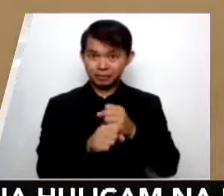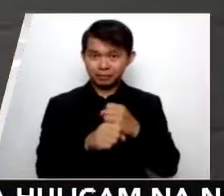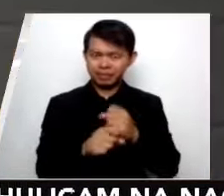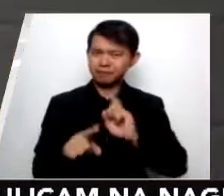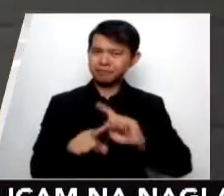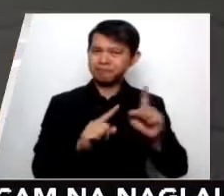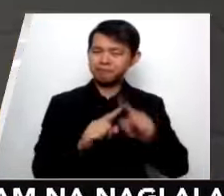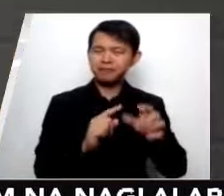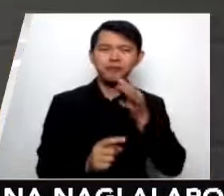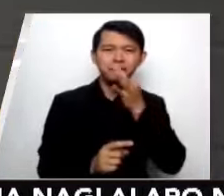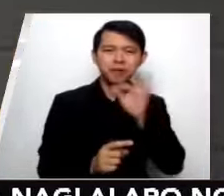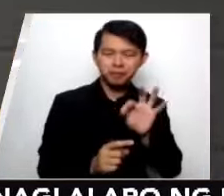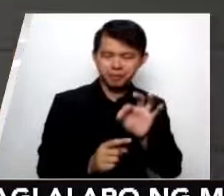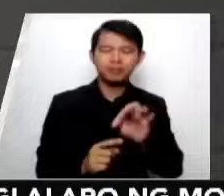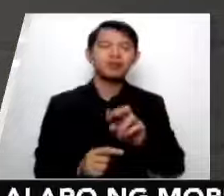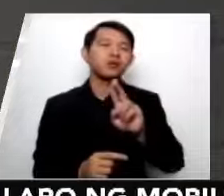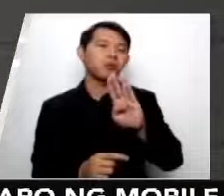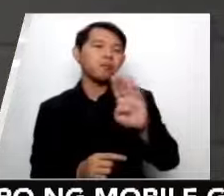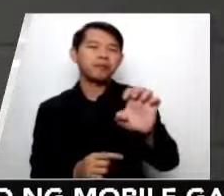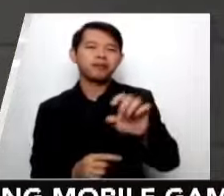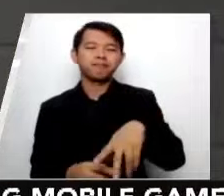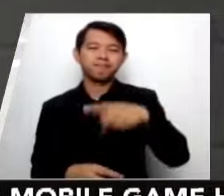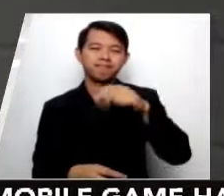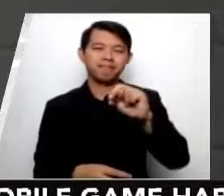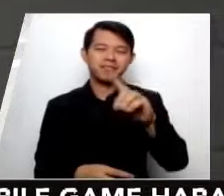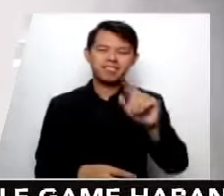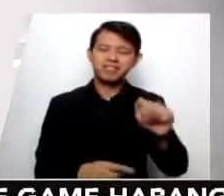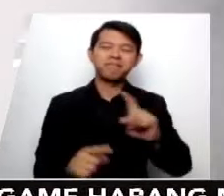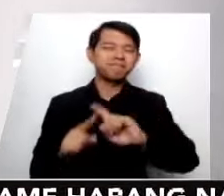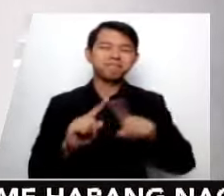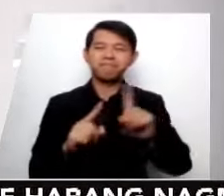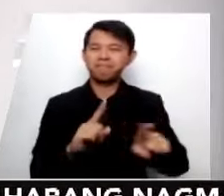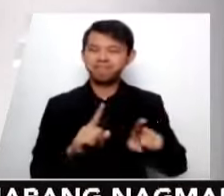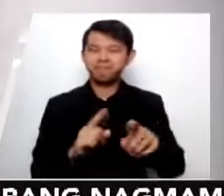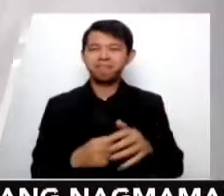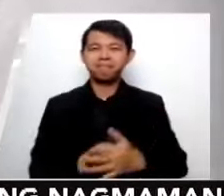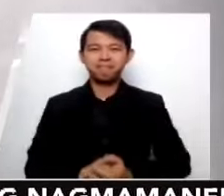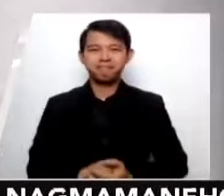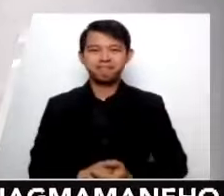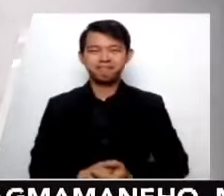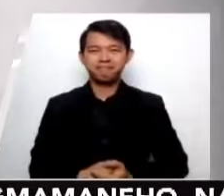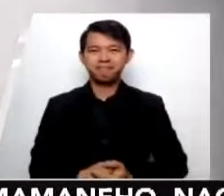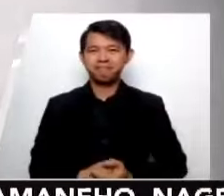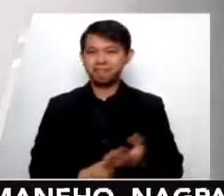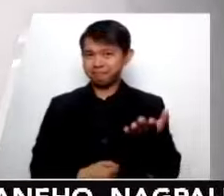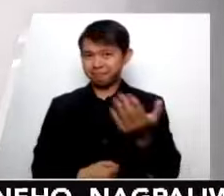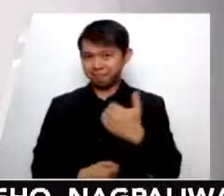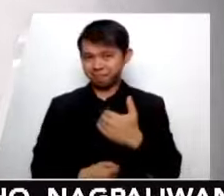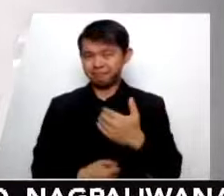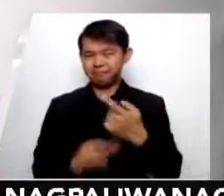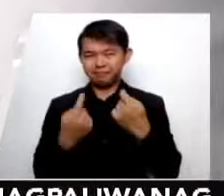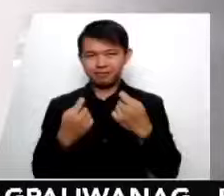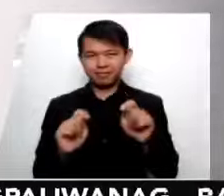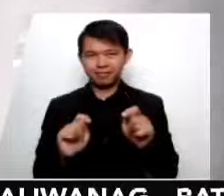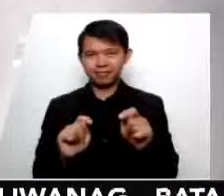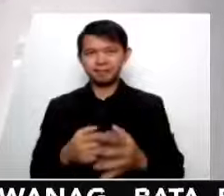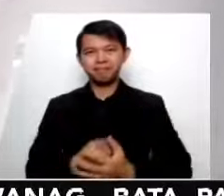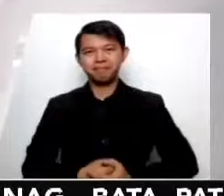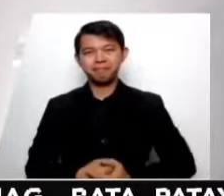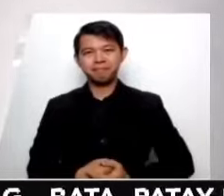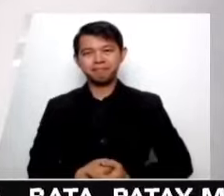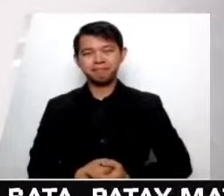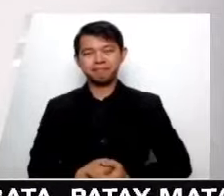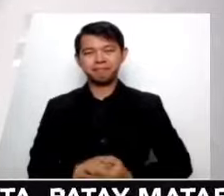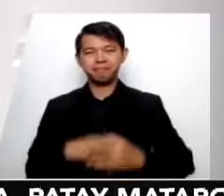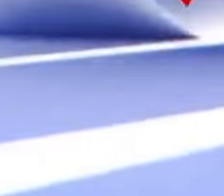pa. Oh, ano pang hinihintay nyo? Atak! Katrina Son, nagbabalita para sa GMA Integrated